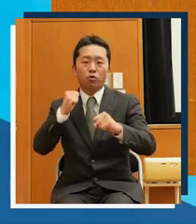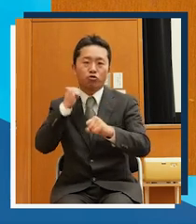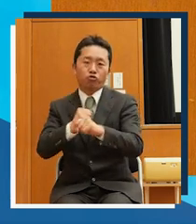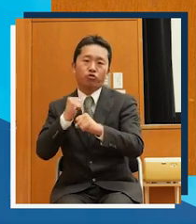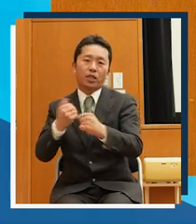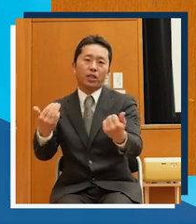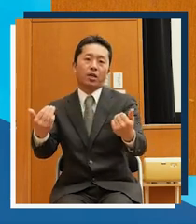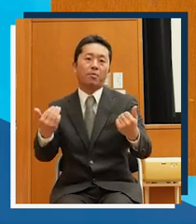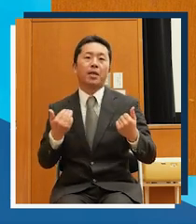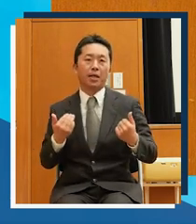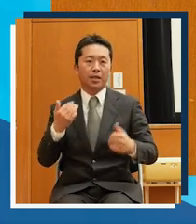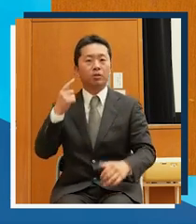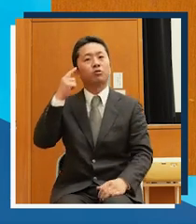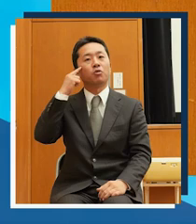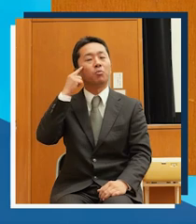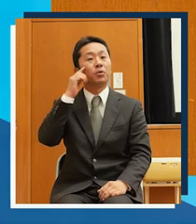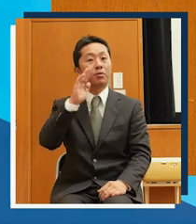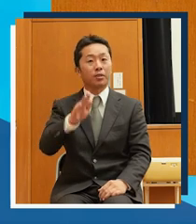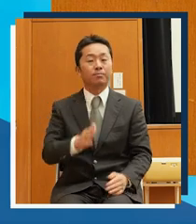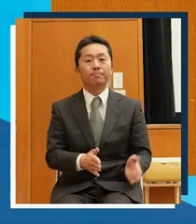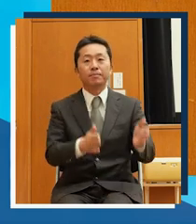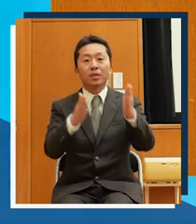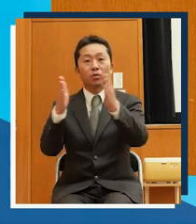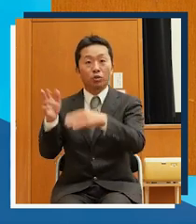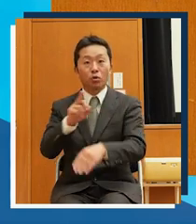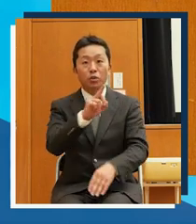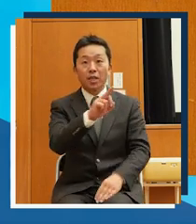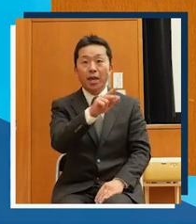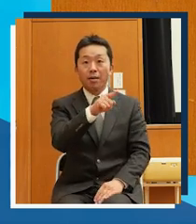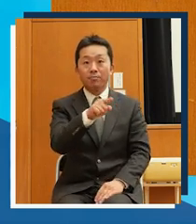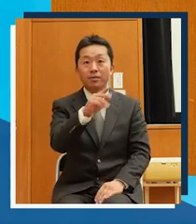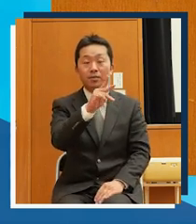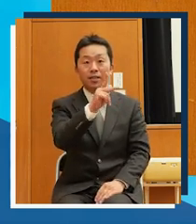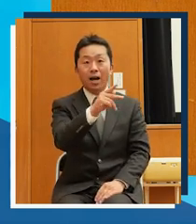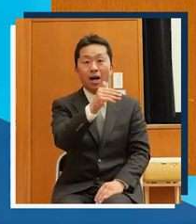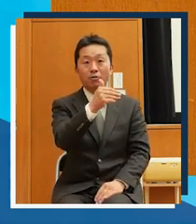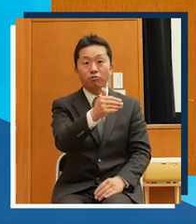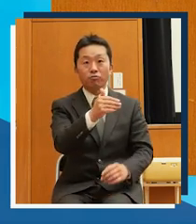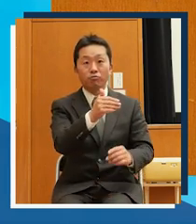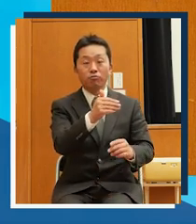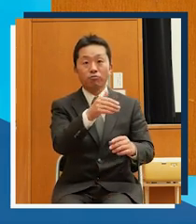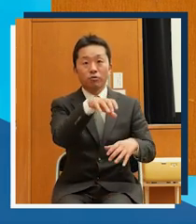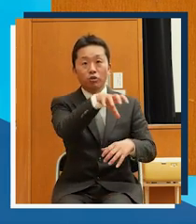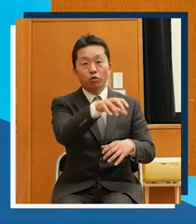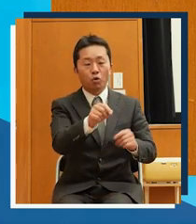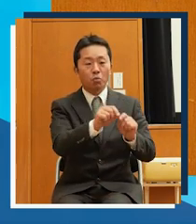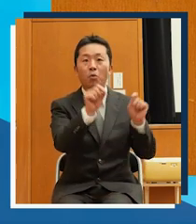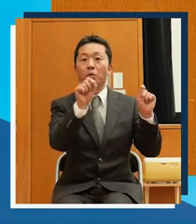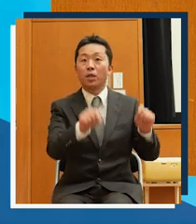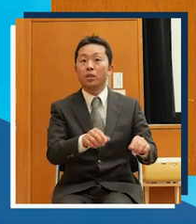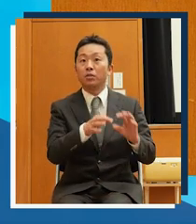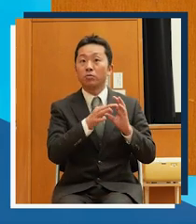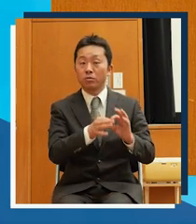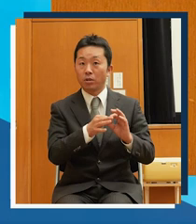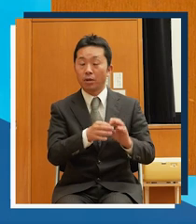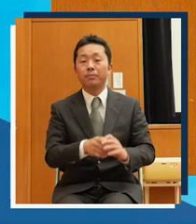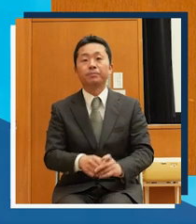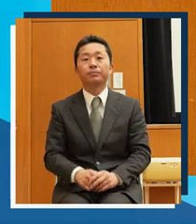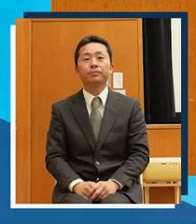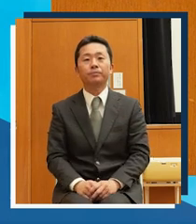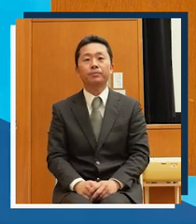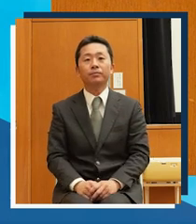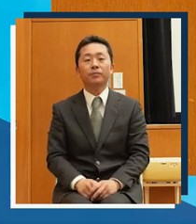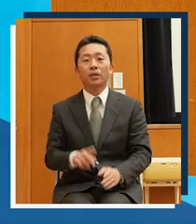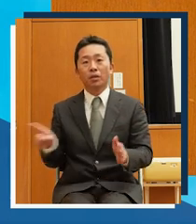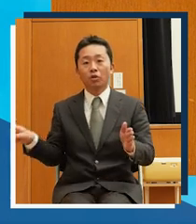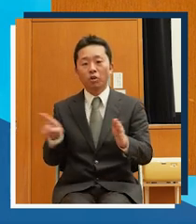なければいけないというように思いますそれから尖閣諸島の問題領解審判の問題ですがえ